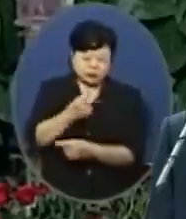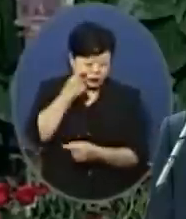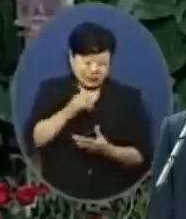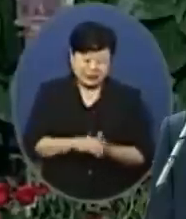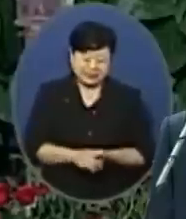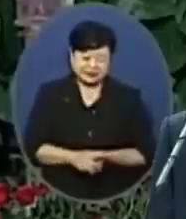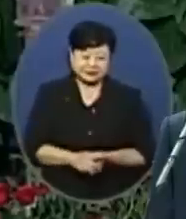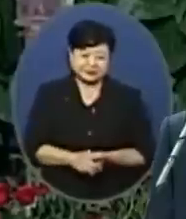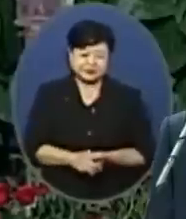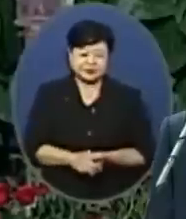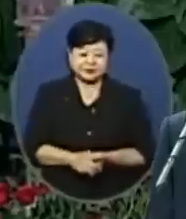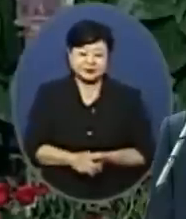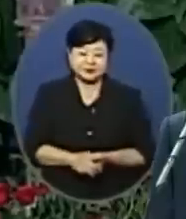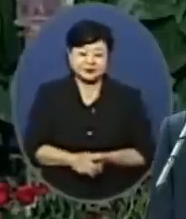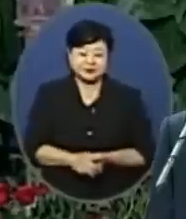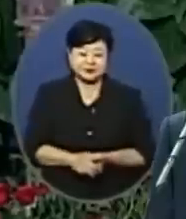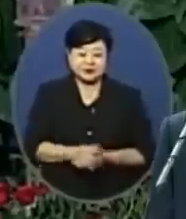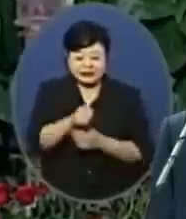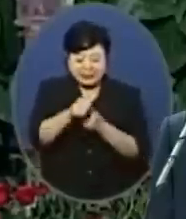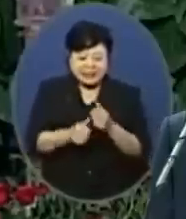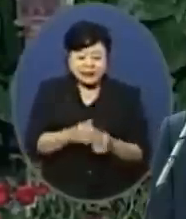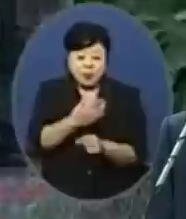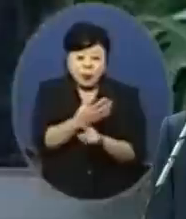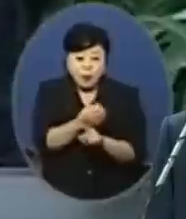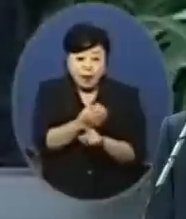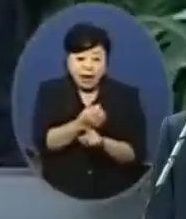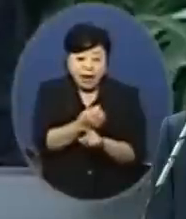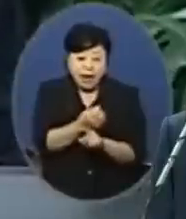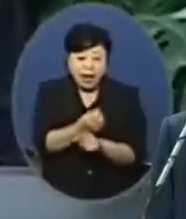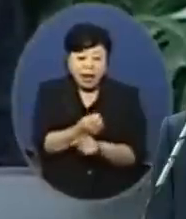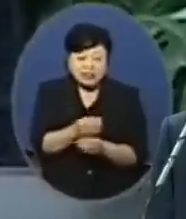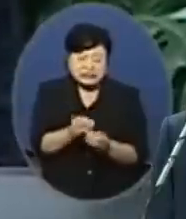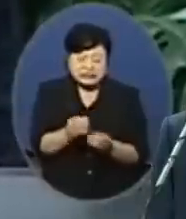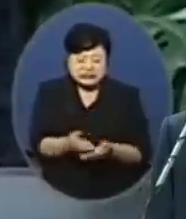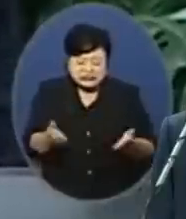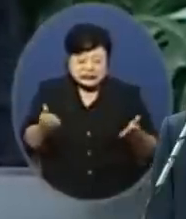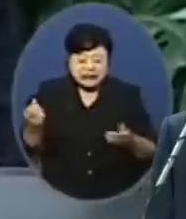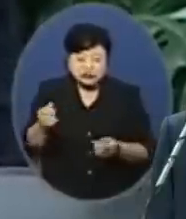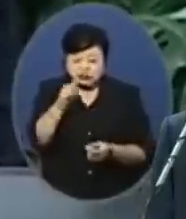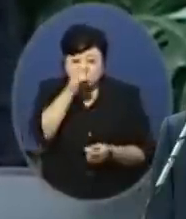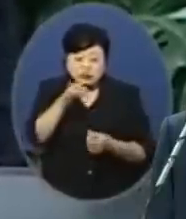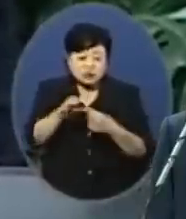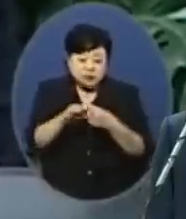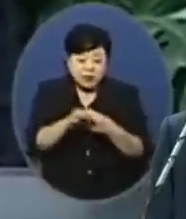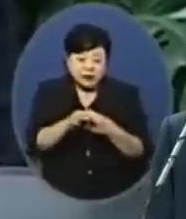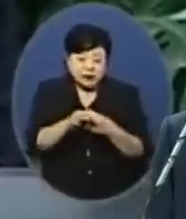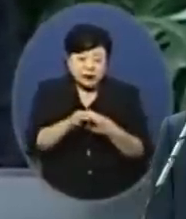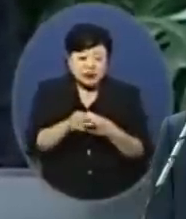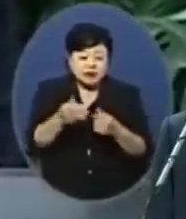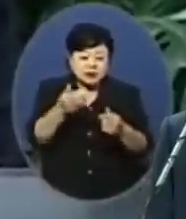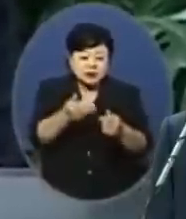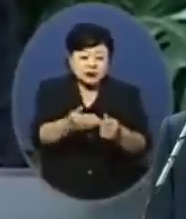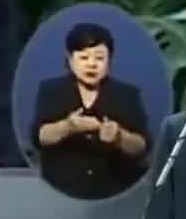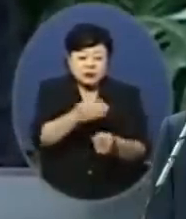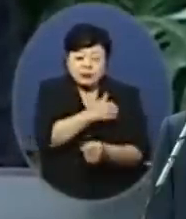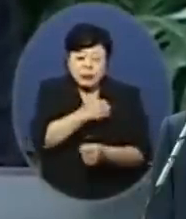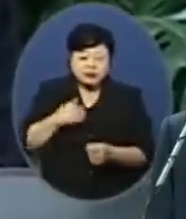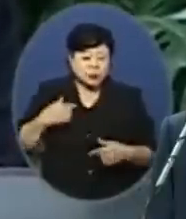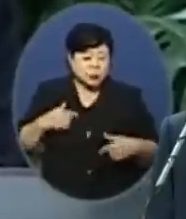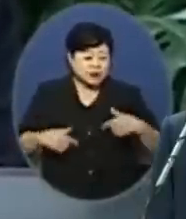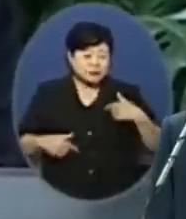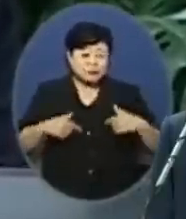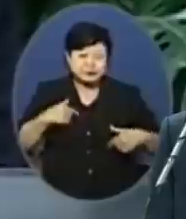없어요. 이 하나님의 보배를 질그릇에 담고 있으면 그것이 갖다 주는 만족과